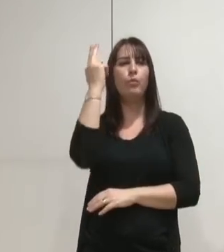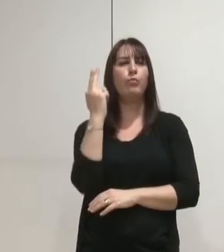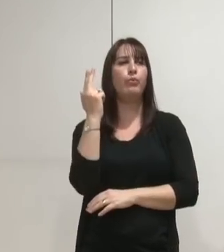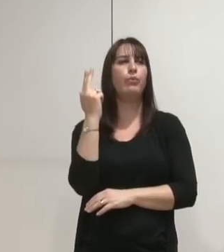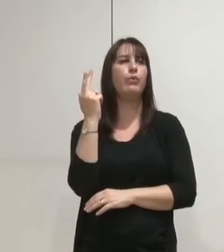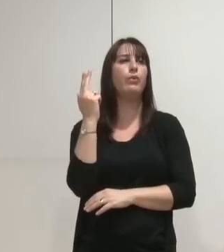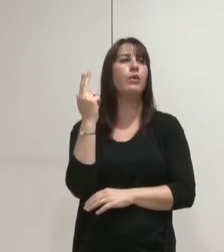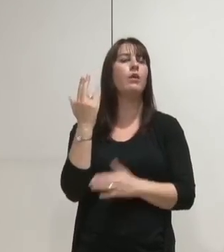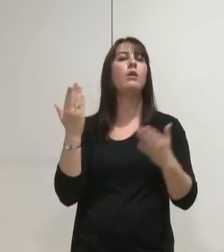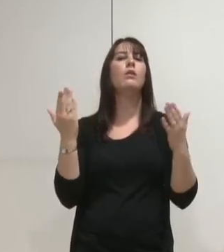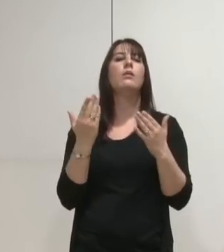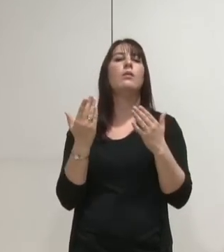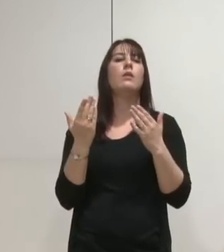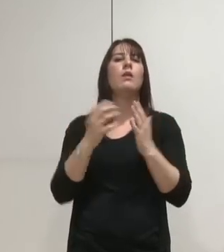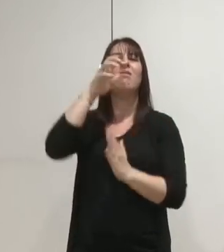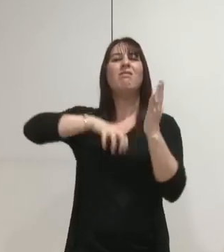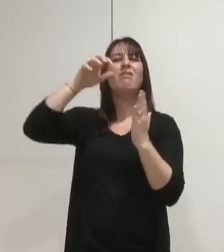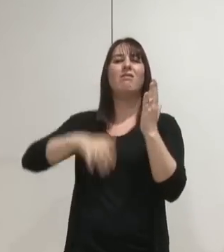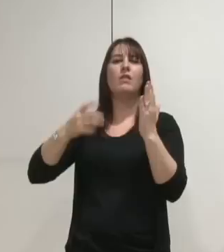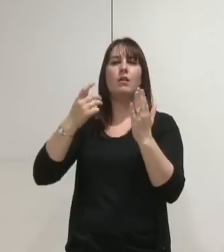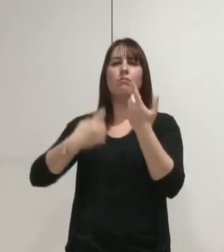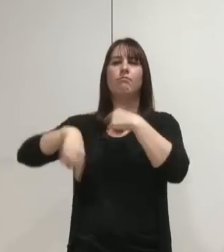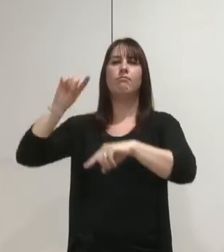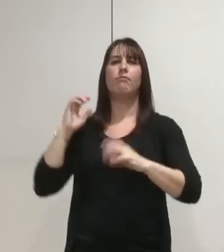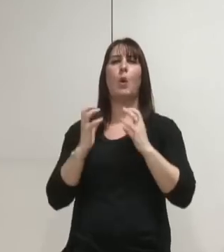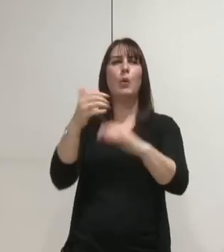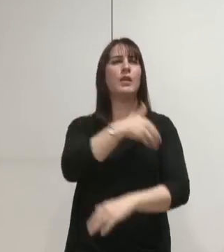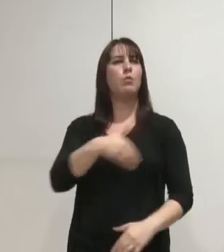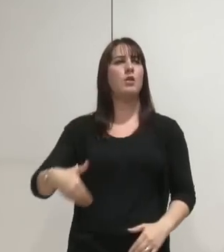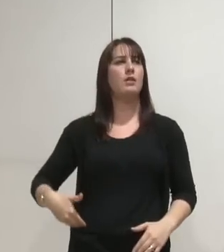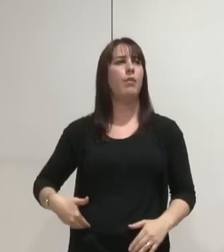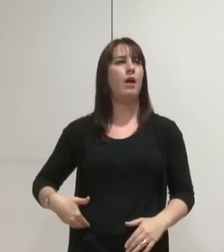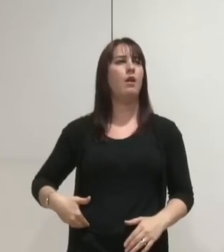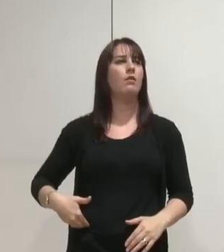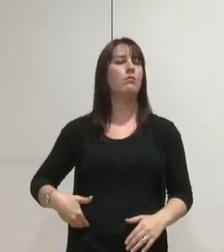du procèsverbal donc du cont du conseil municipal